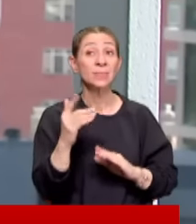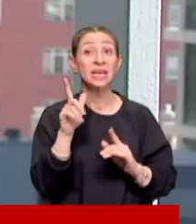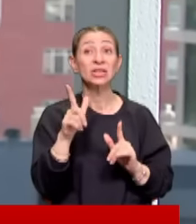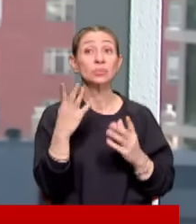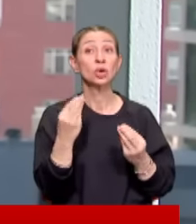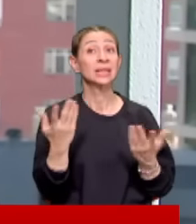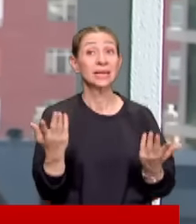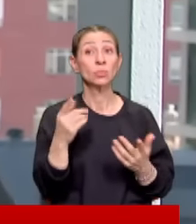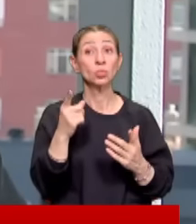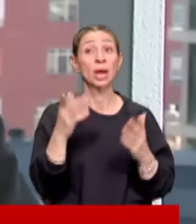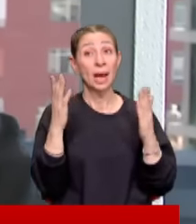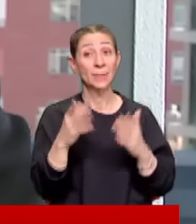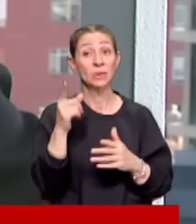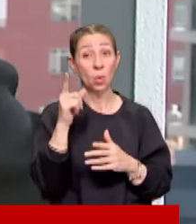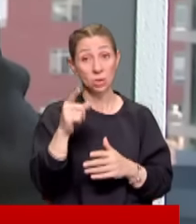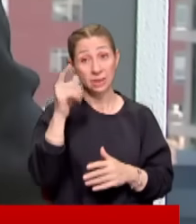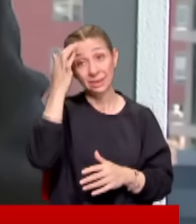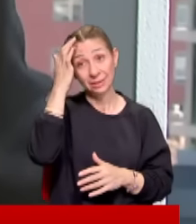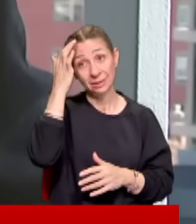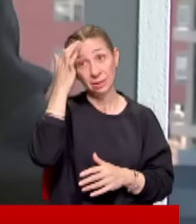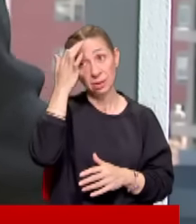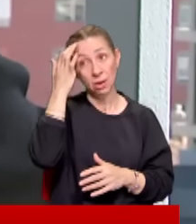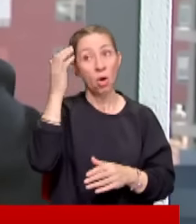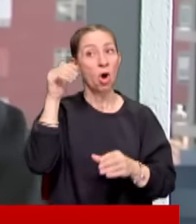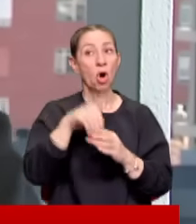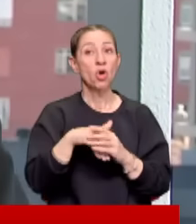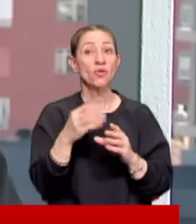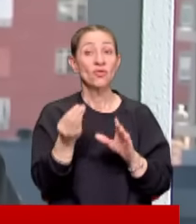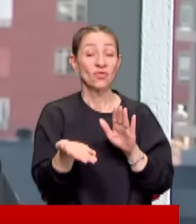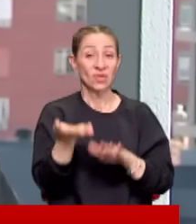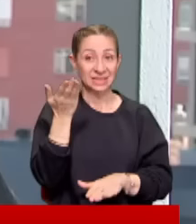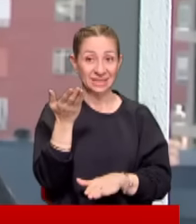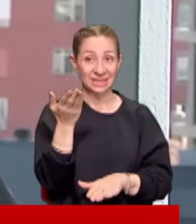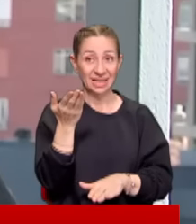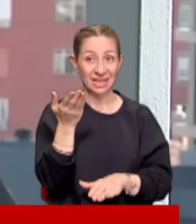neydi? Buna rağmen oradan oy çokluğuyla